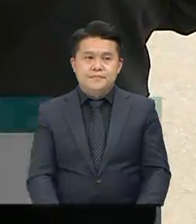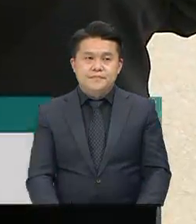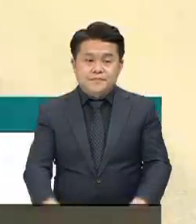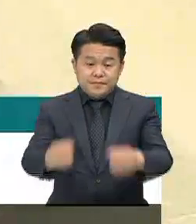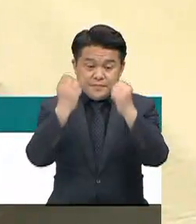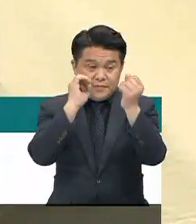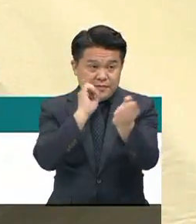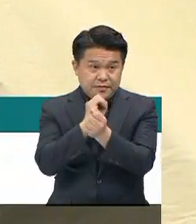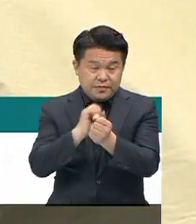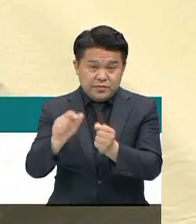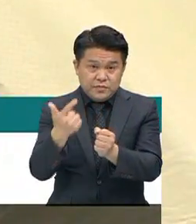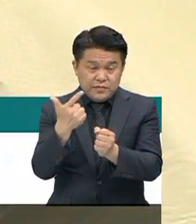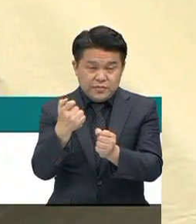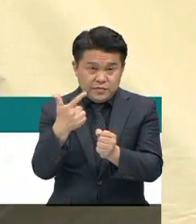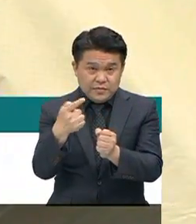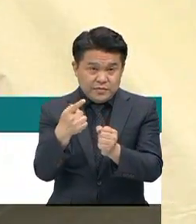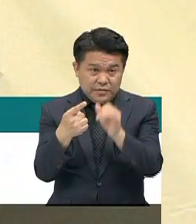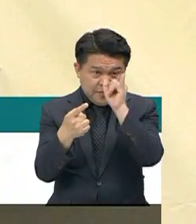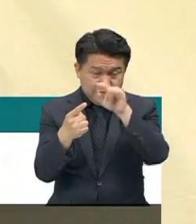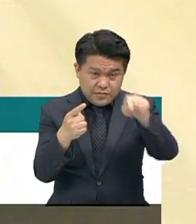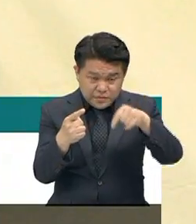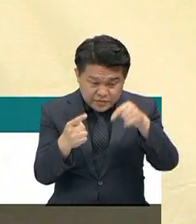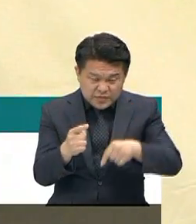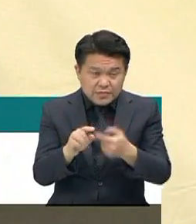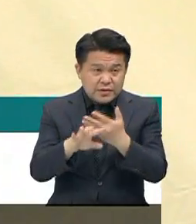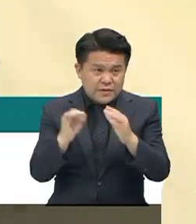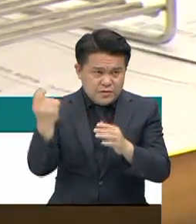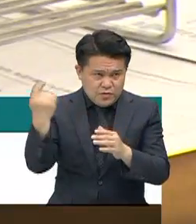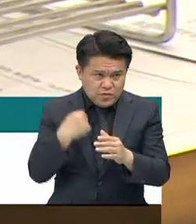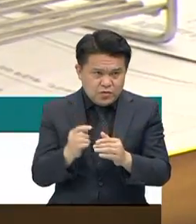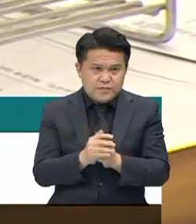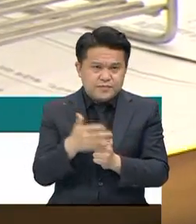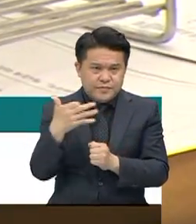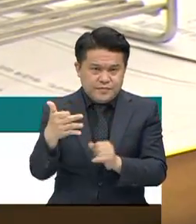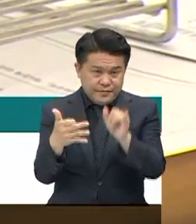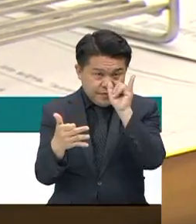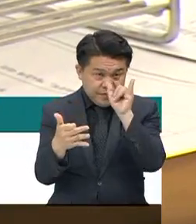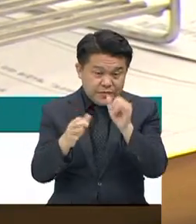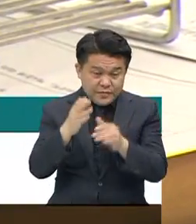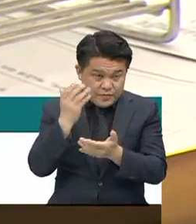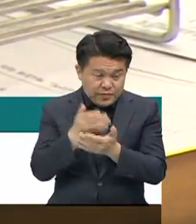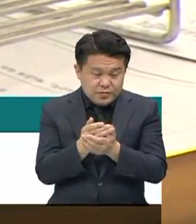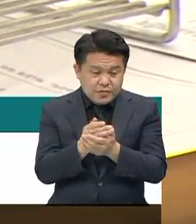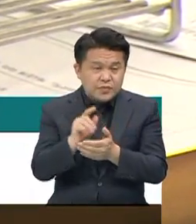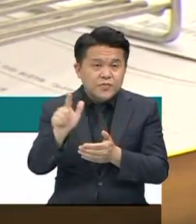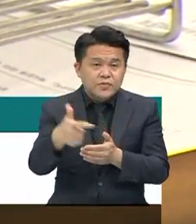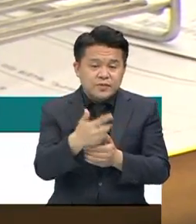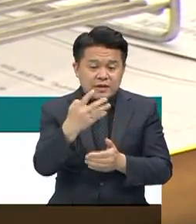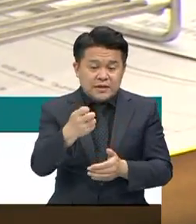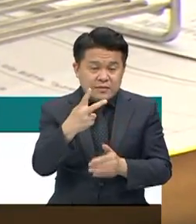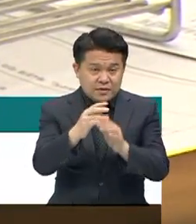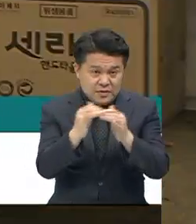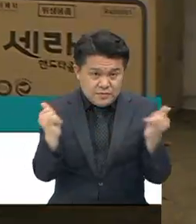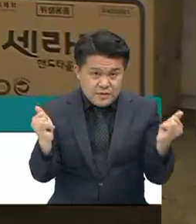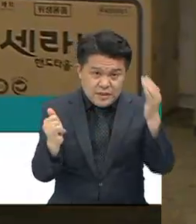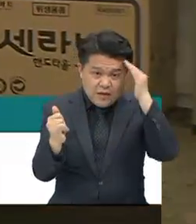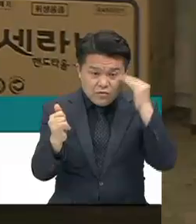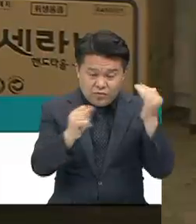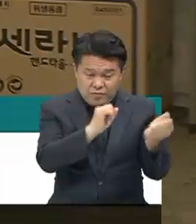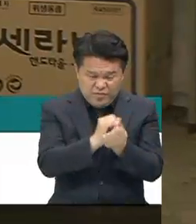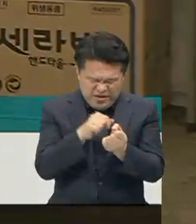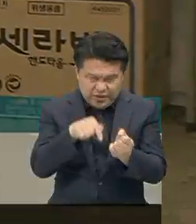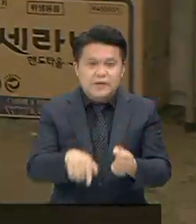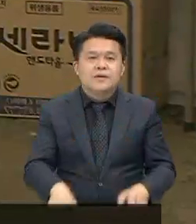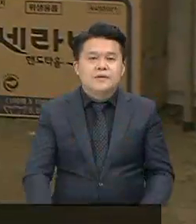신규 확진자 661명 가운데 해외 유입 환자 19명을 제외한 642명이 국내 발생